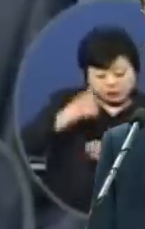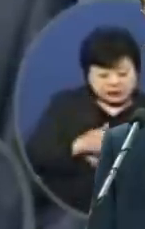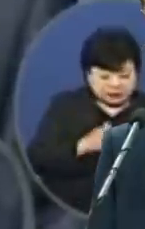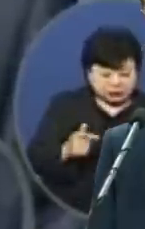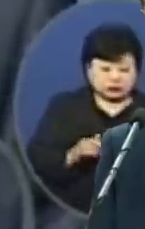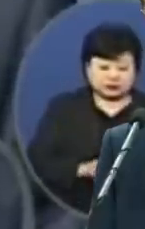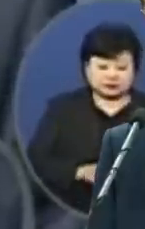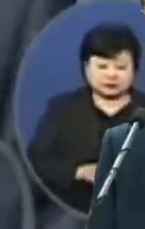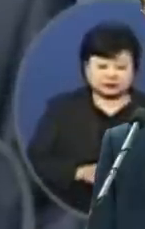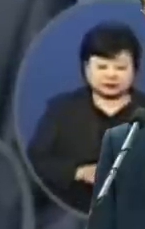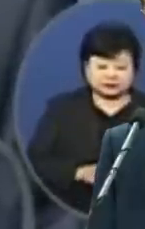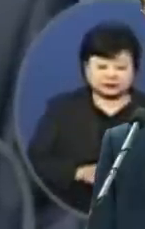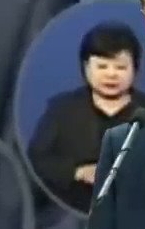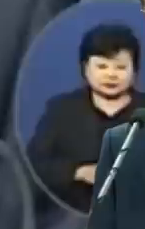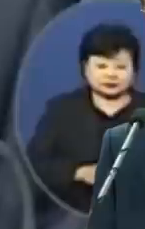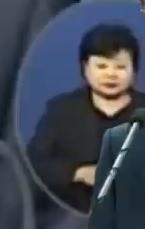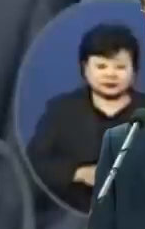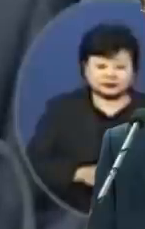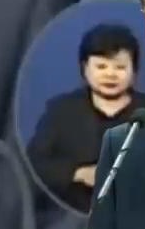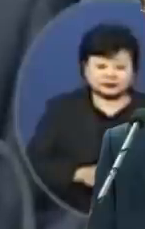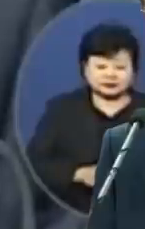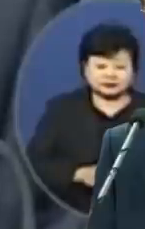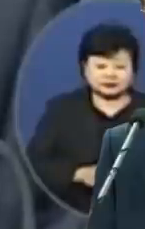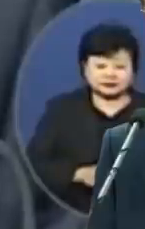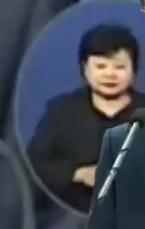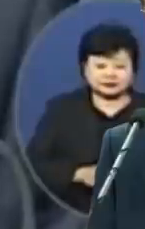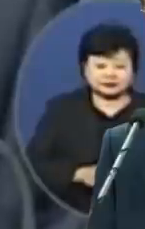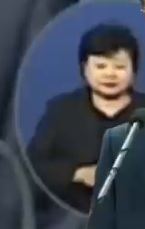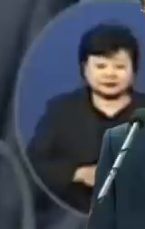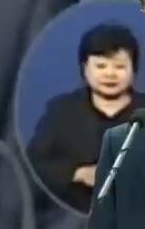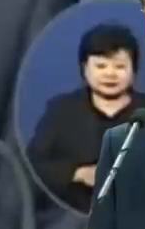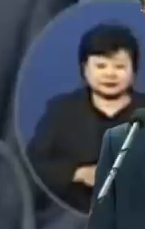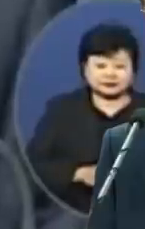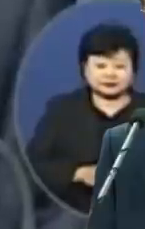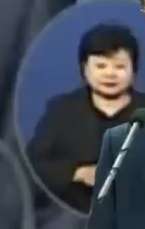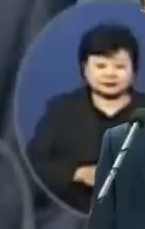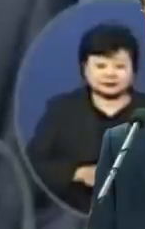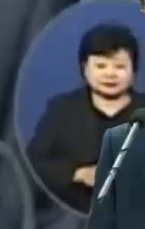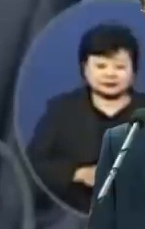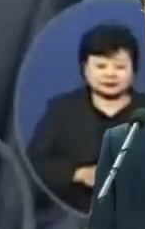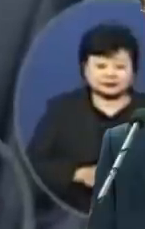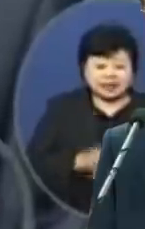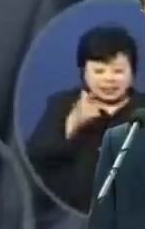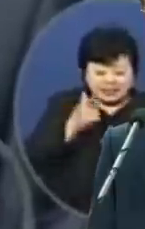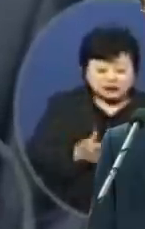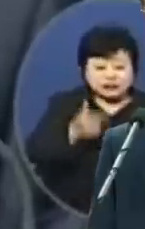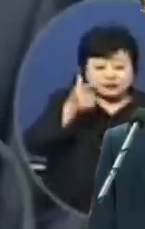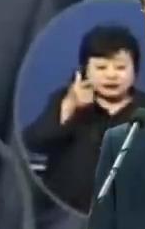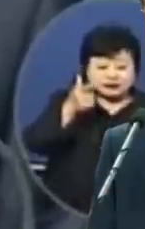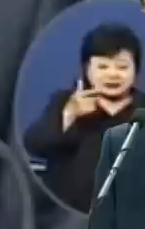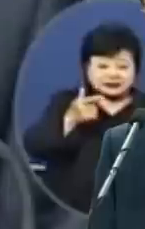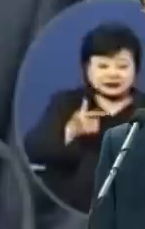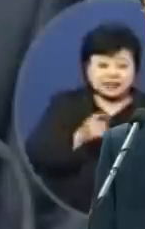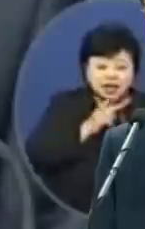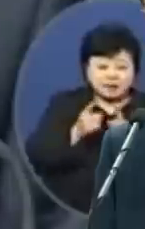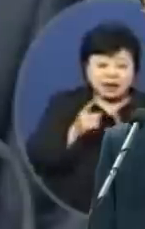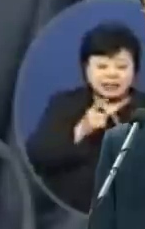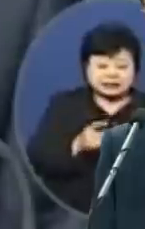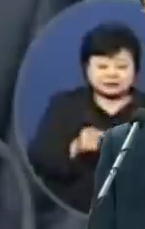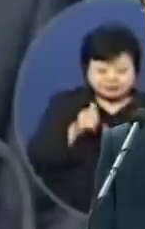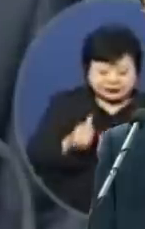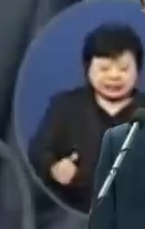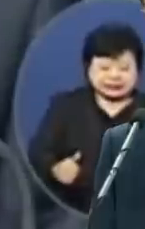아닙니다. 금강산도 식구경이라는 말이 있어도 예수님은 말씀을